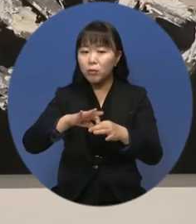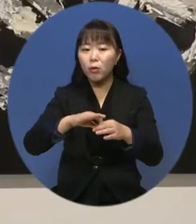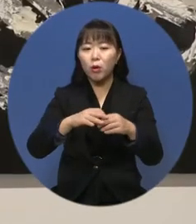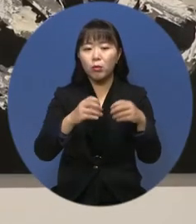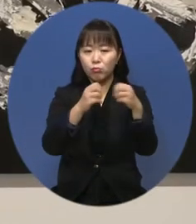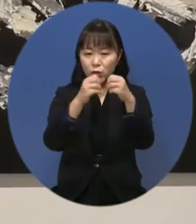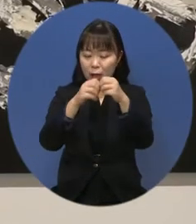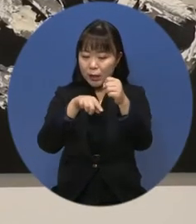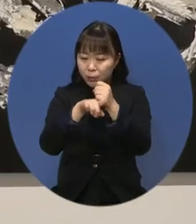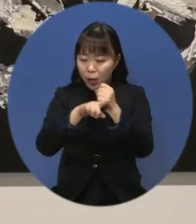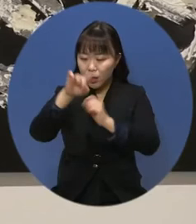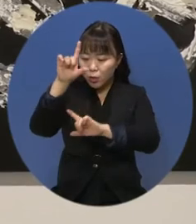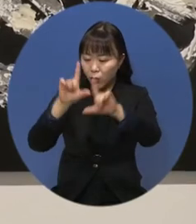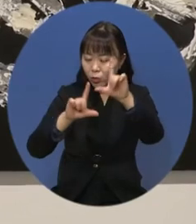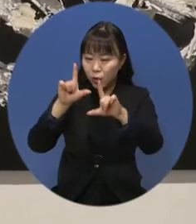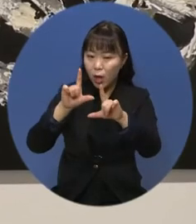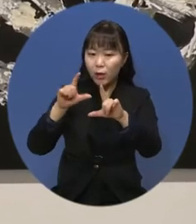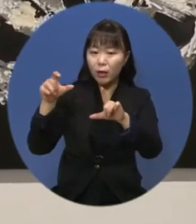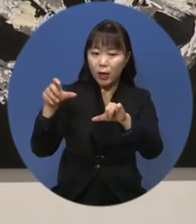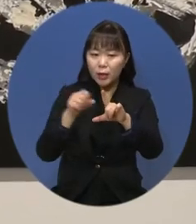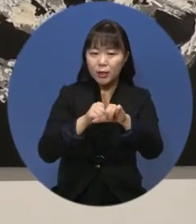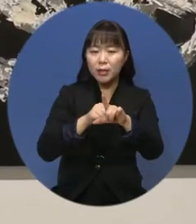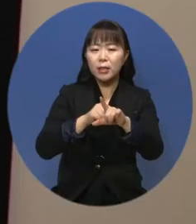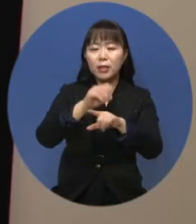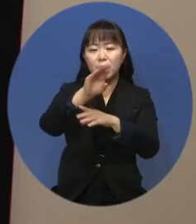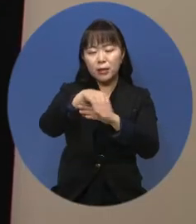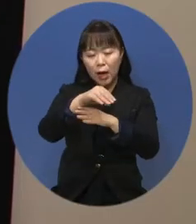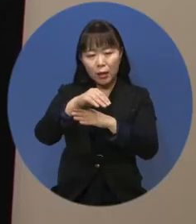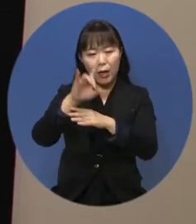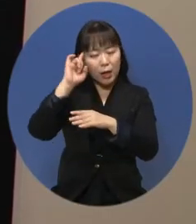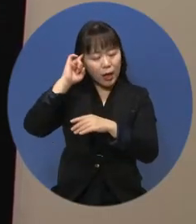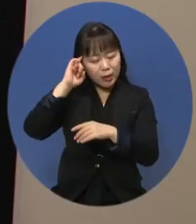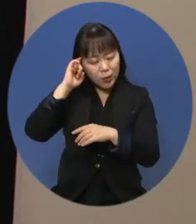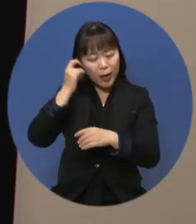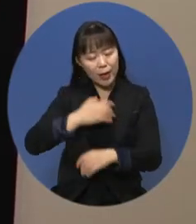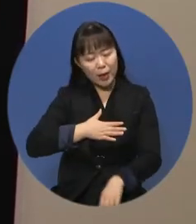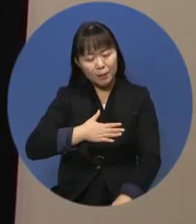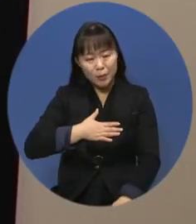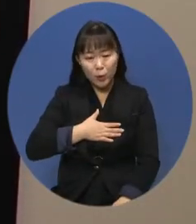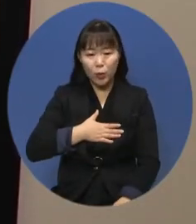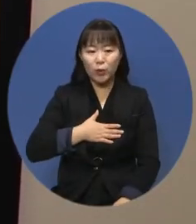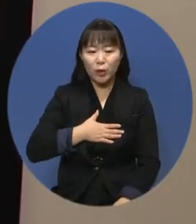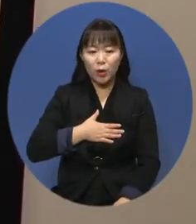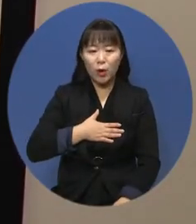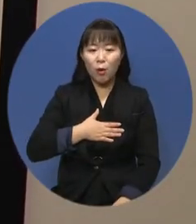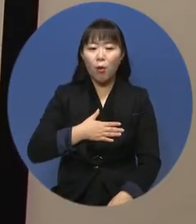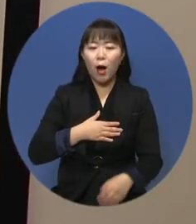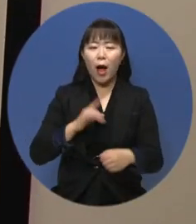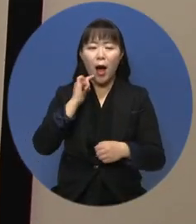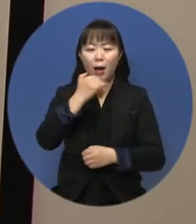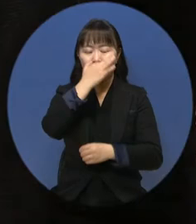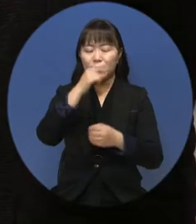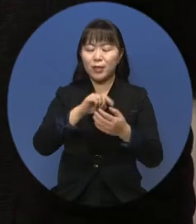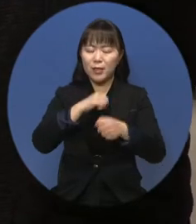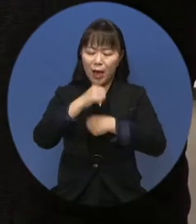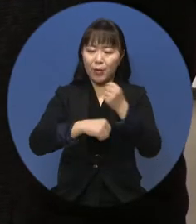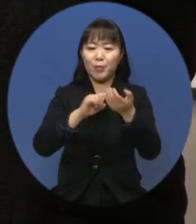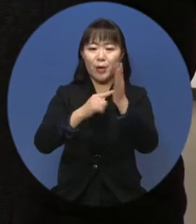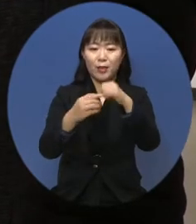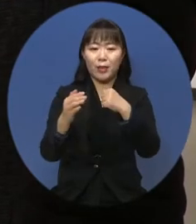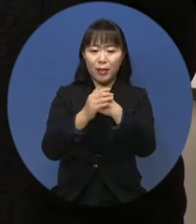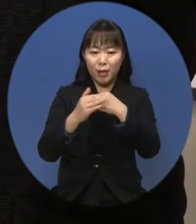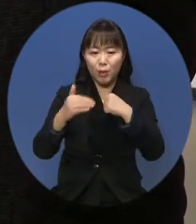문자의 뜻과 형태를 활용한 작가들의 가치관과 감정들이 조용 의미로 자유롭게 표현돼